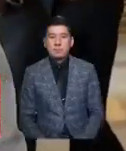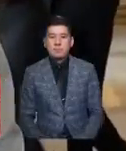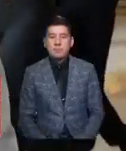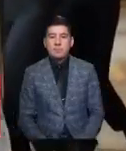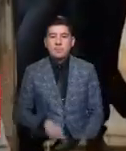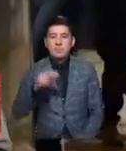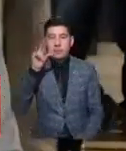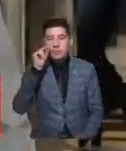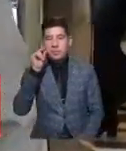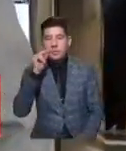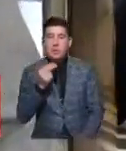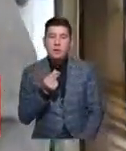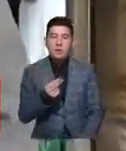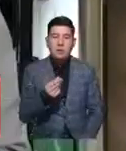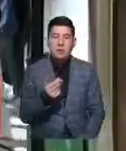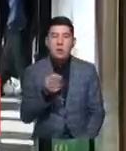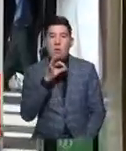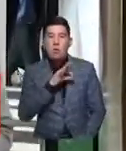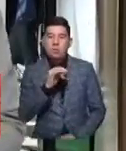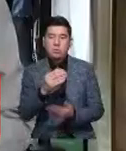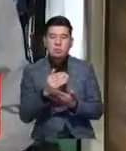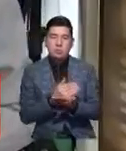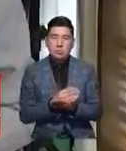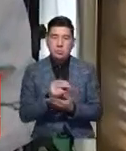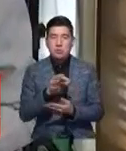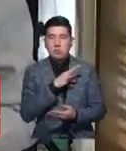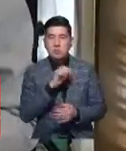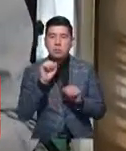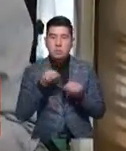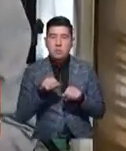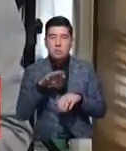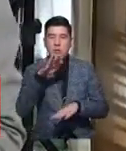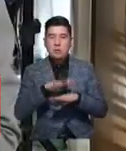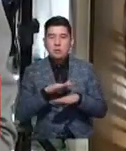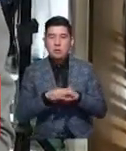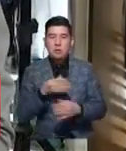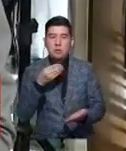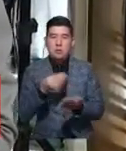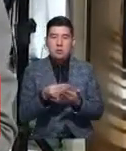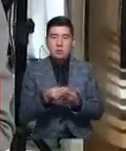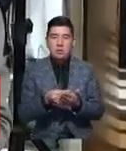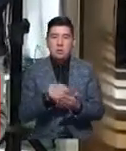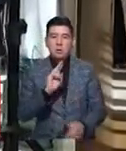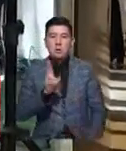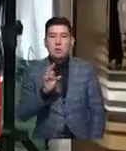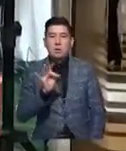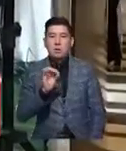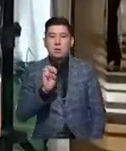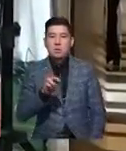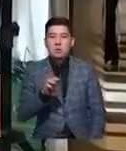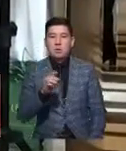Цифровой тенге можно использовать онлайн через действующие банковские приложения, а также через платежную карту, смартфон